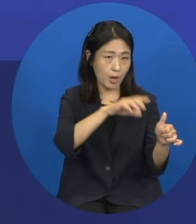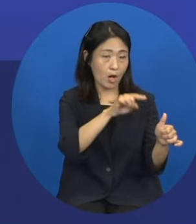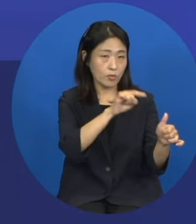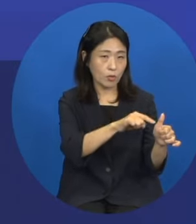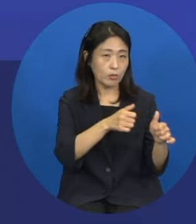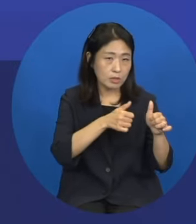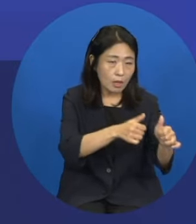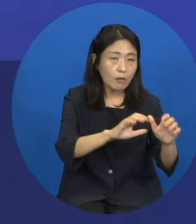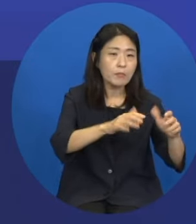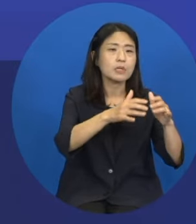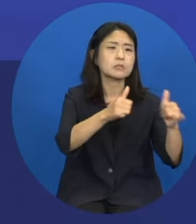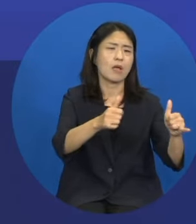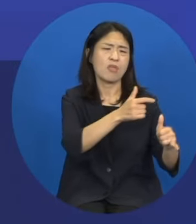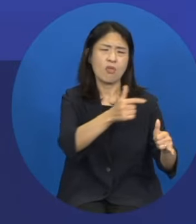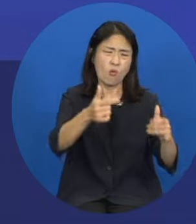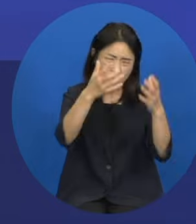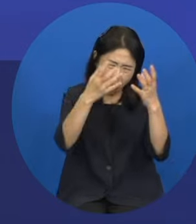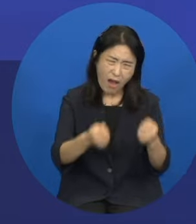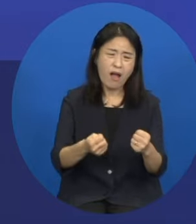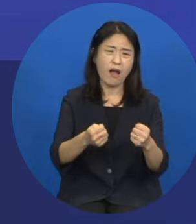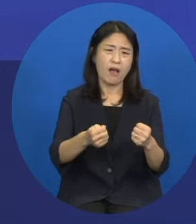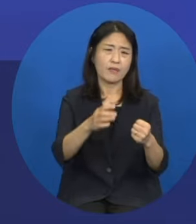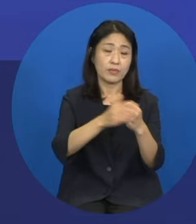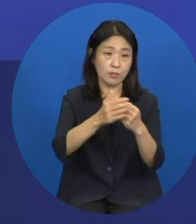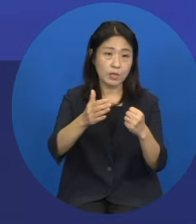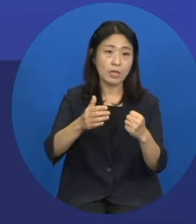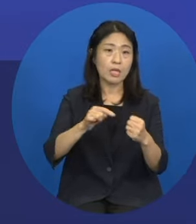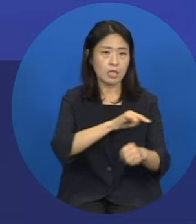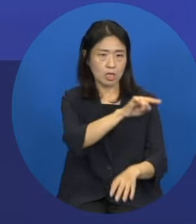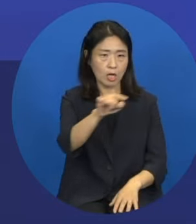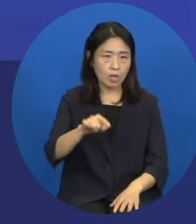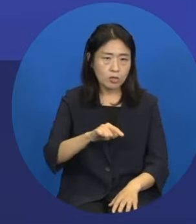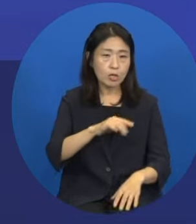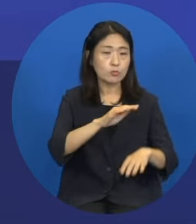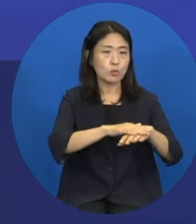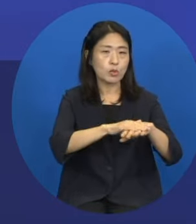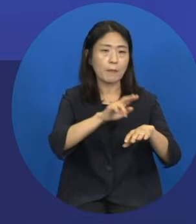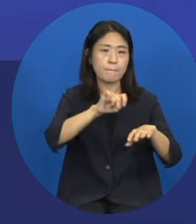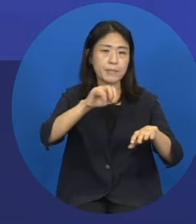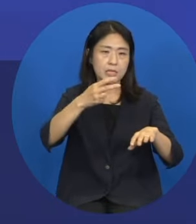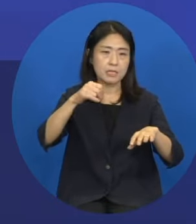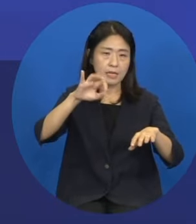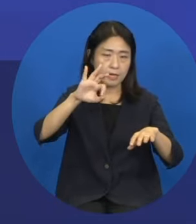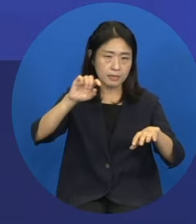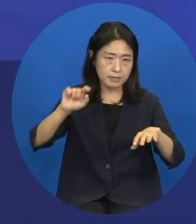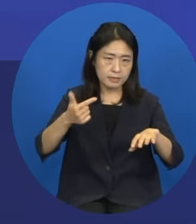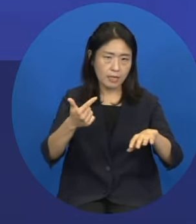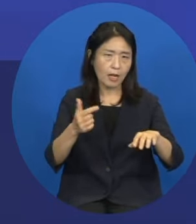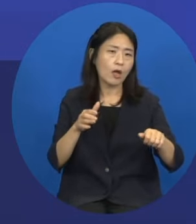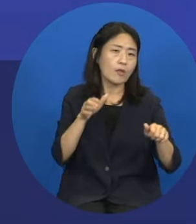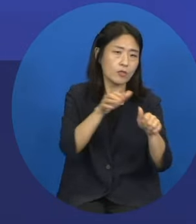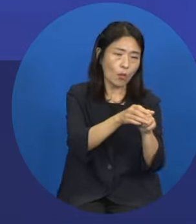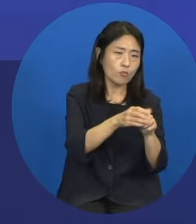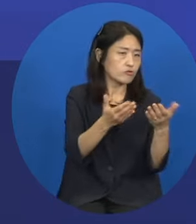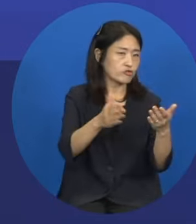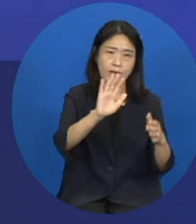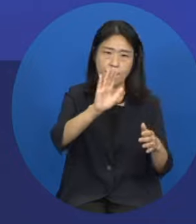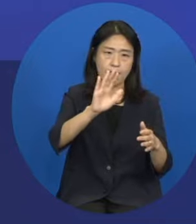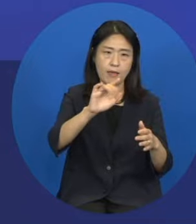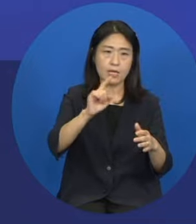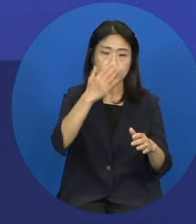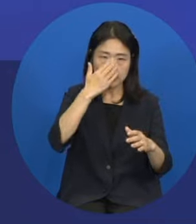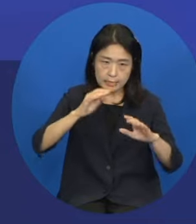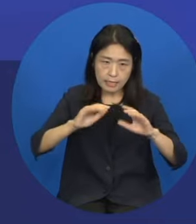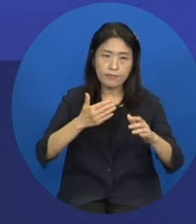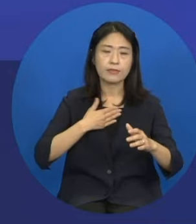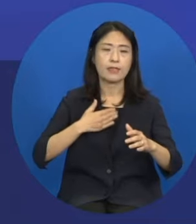따르는 백성이 너무 많은즉 내가 그들의 손에 미디안 사람을 넘겨주지 아니하리니 이는 이스라엘이 나를